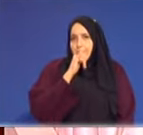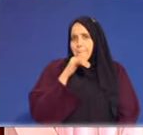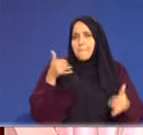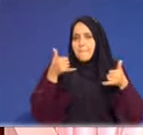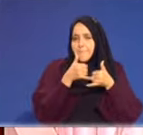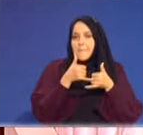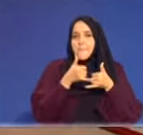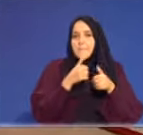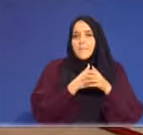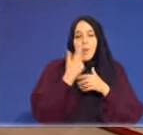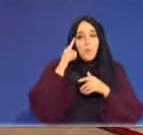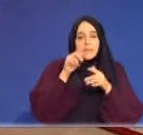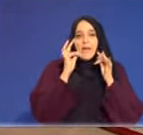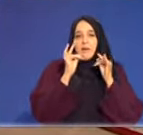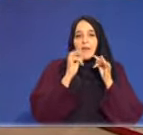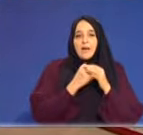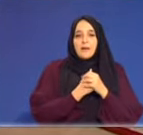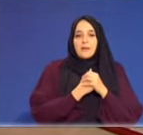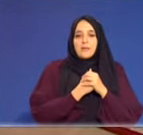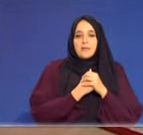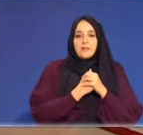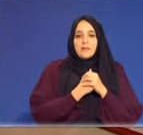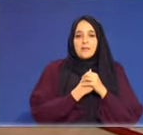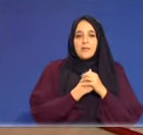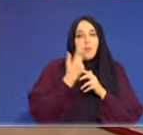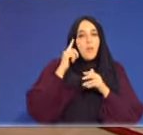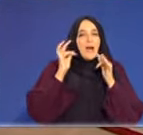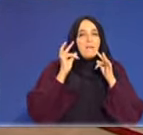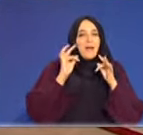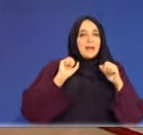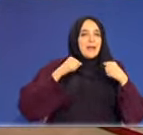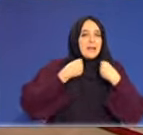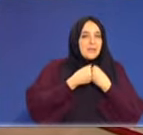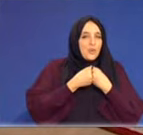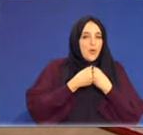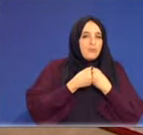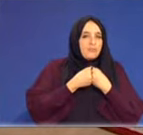معك بالنسبة لهذه المسائل خاصة التي تتعلق بحوادث